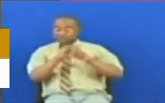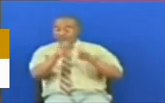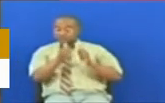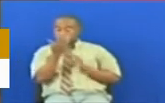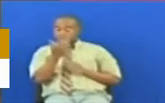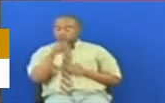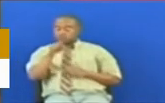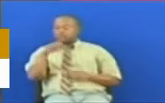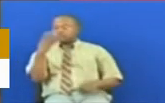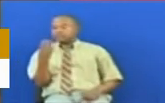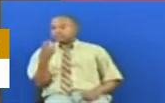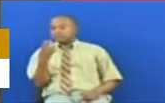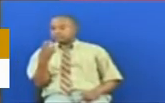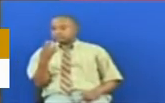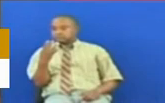15(4), kwamba